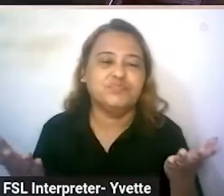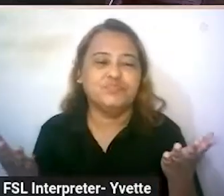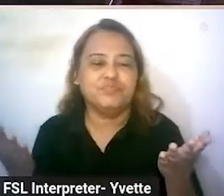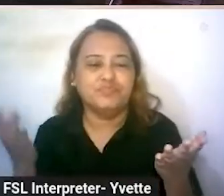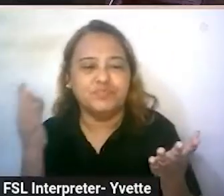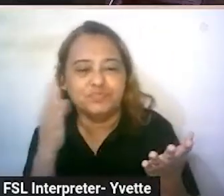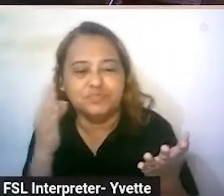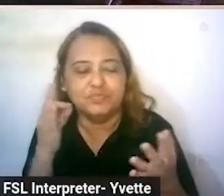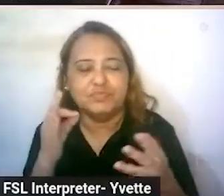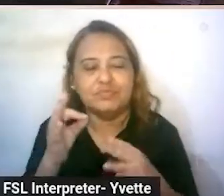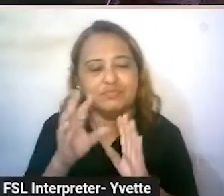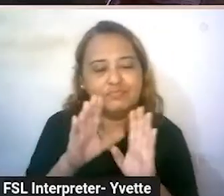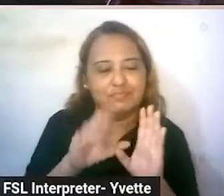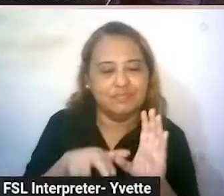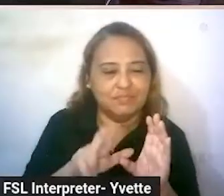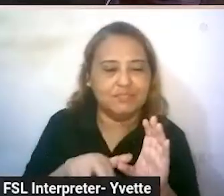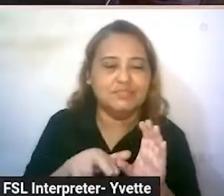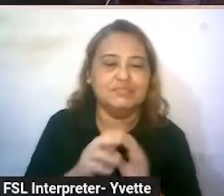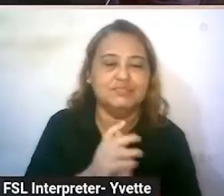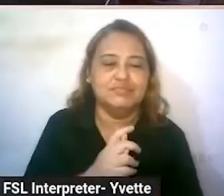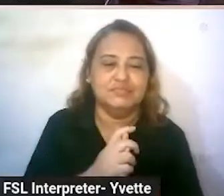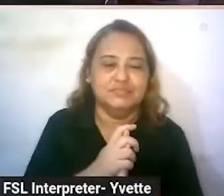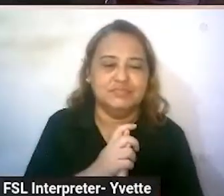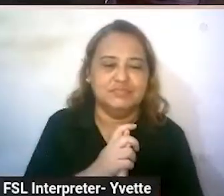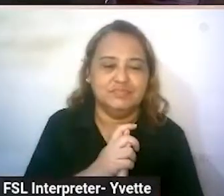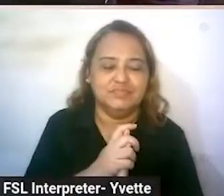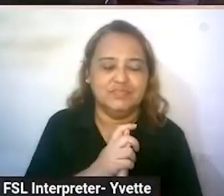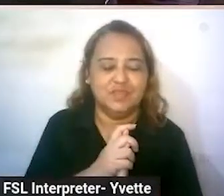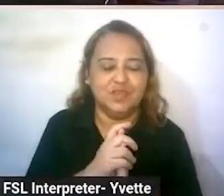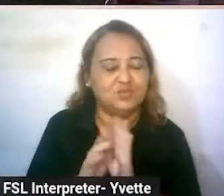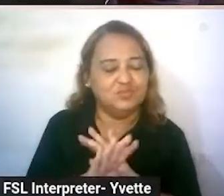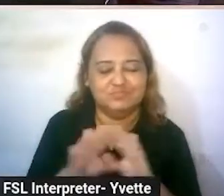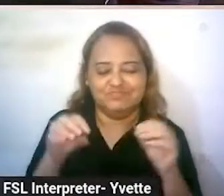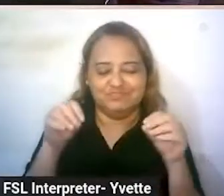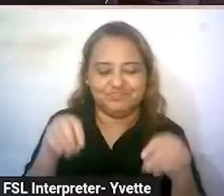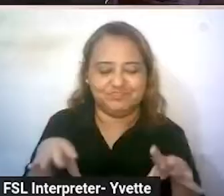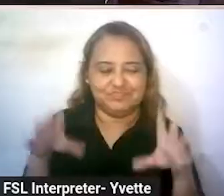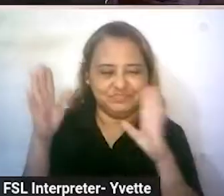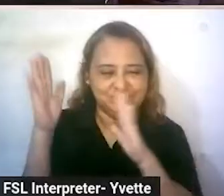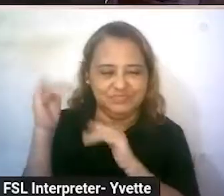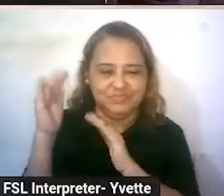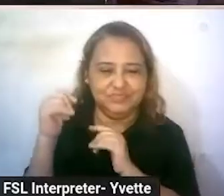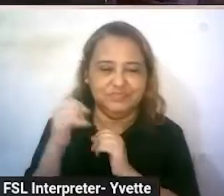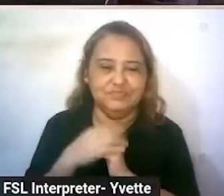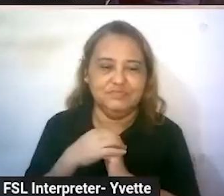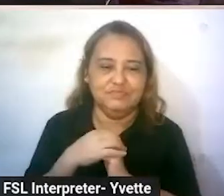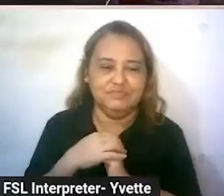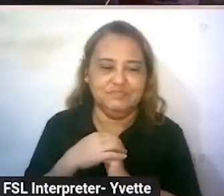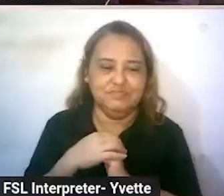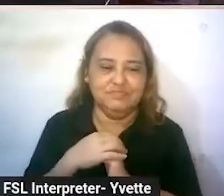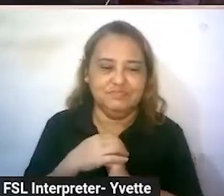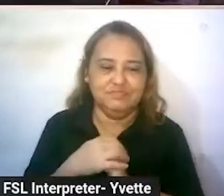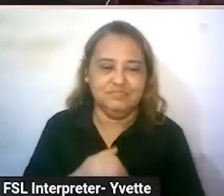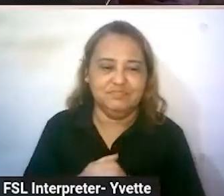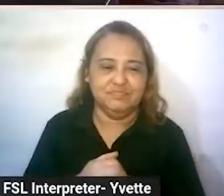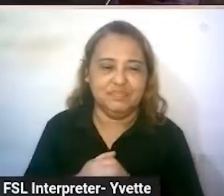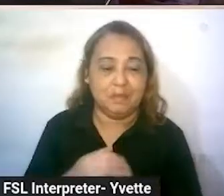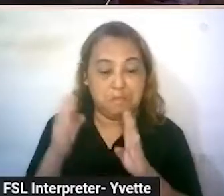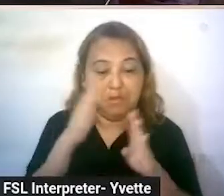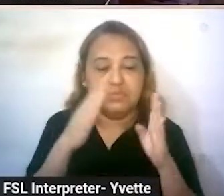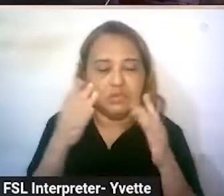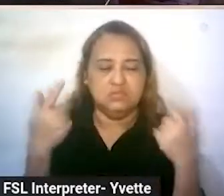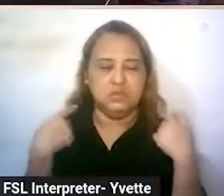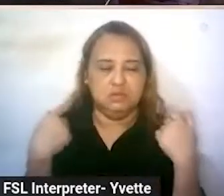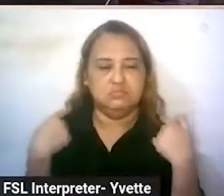persons with disabilities. So, wag mawala ng pag-asa. Talagang yung problem nandyan lang,